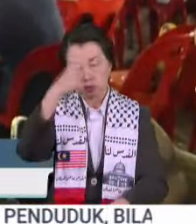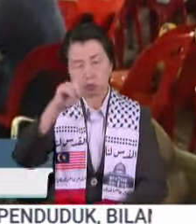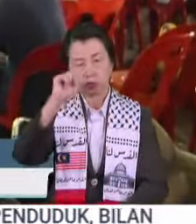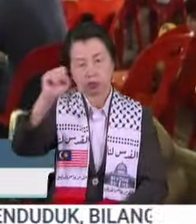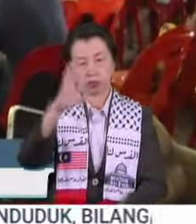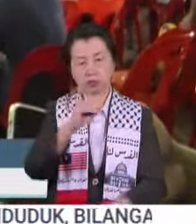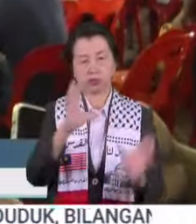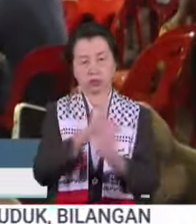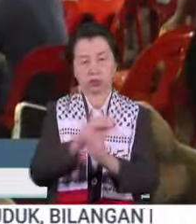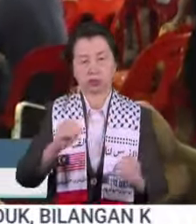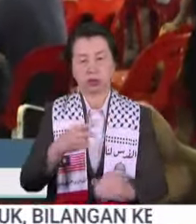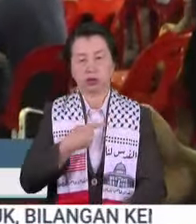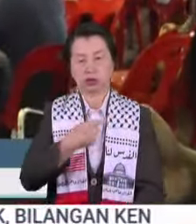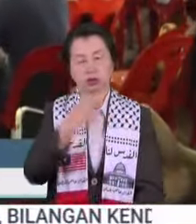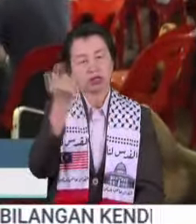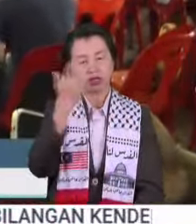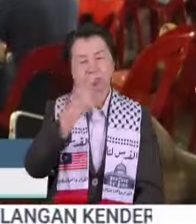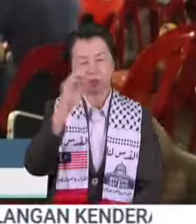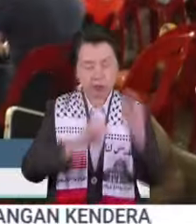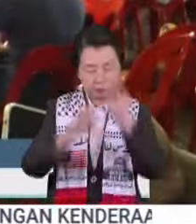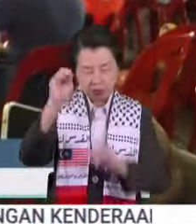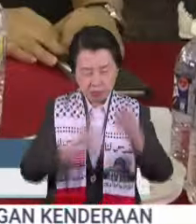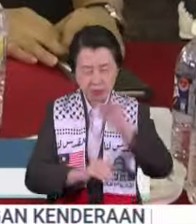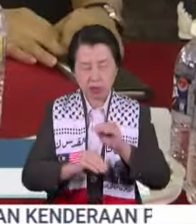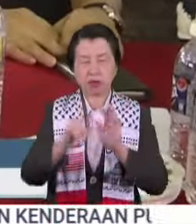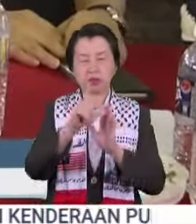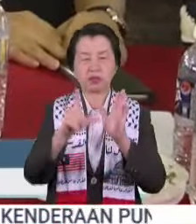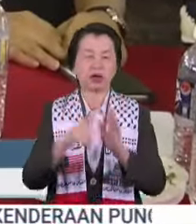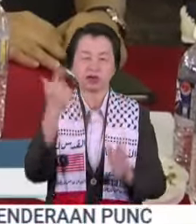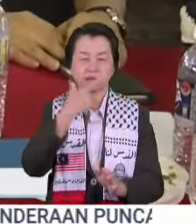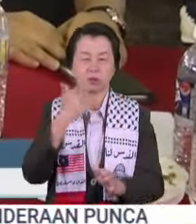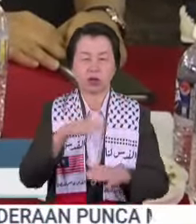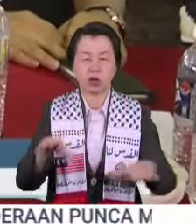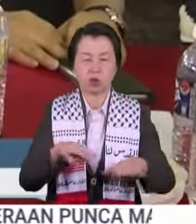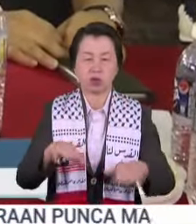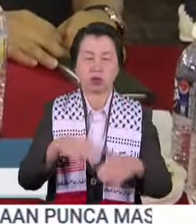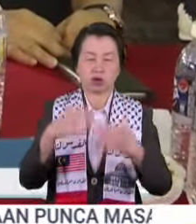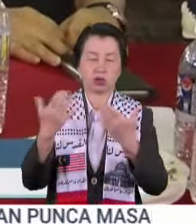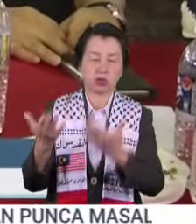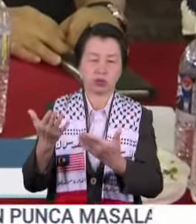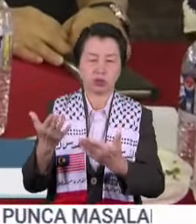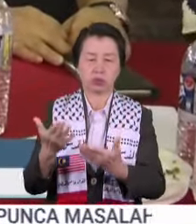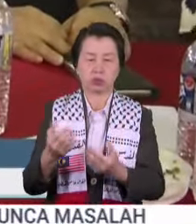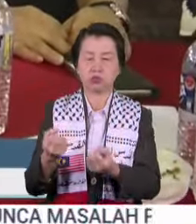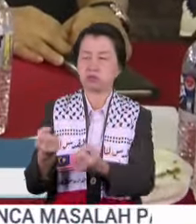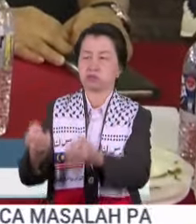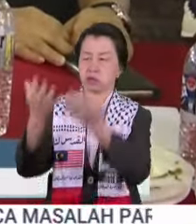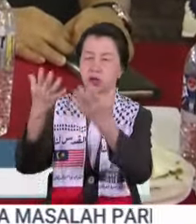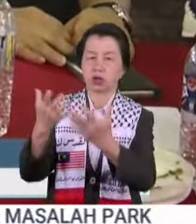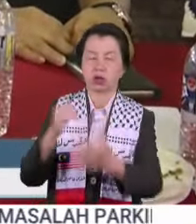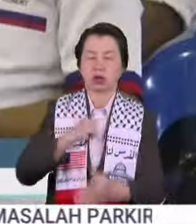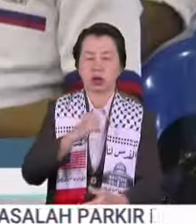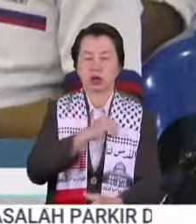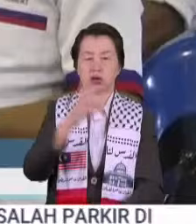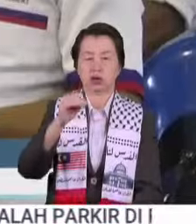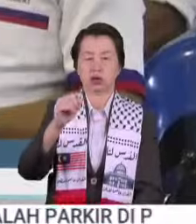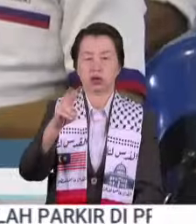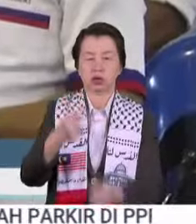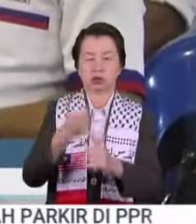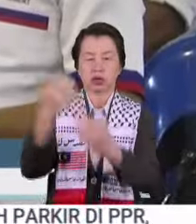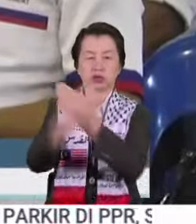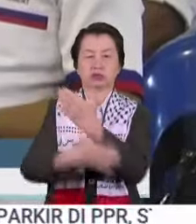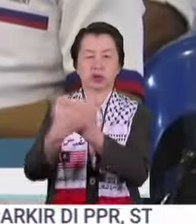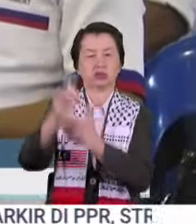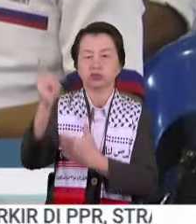Sabah dan Sarawak kita tidak paan perlembagaan ini dibuat oleh majoriti ahli dewan rakyat daripada